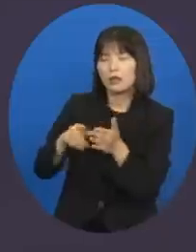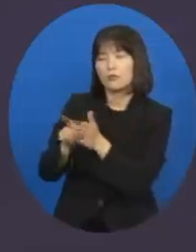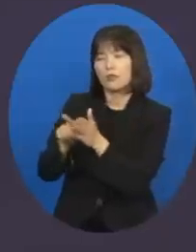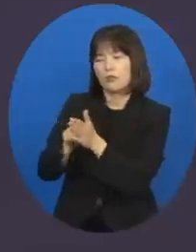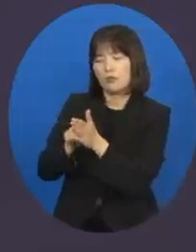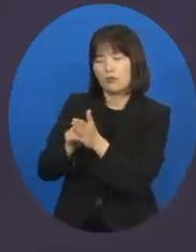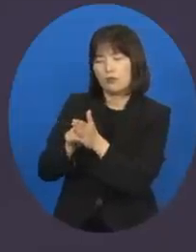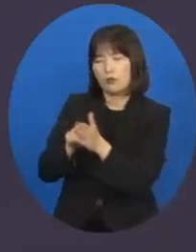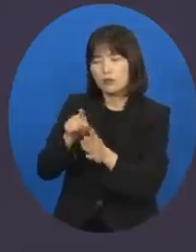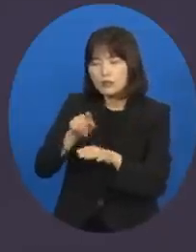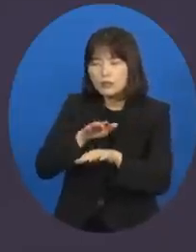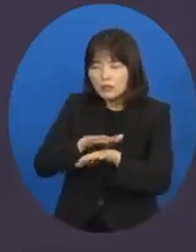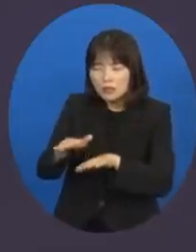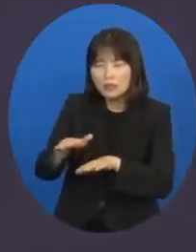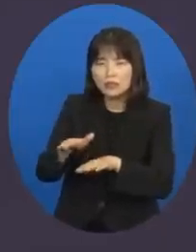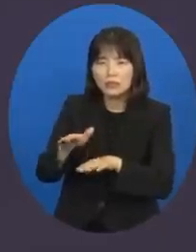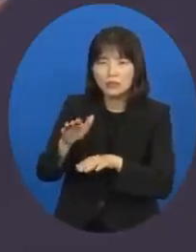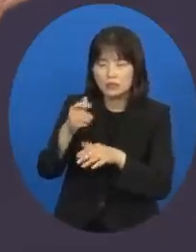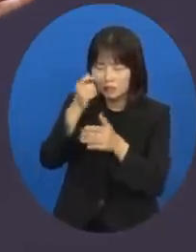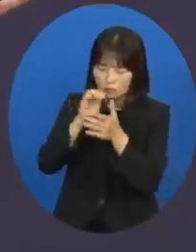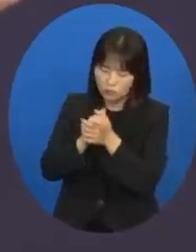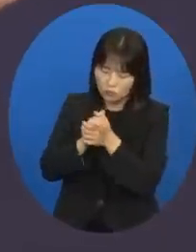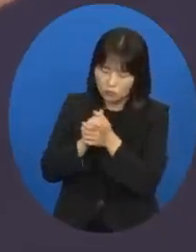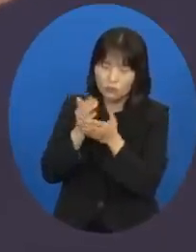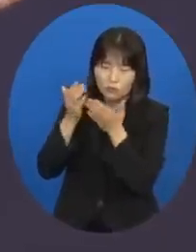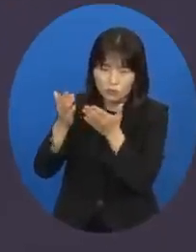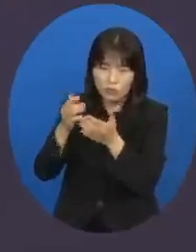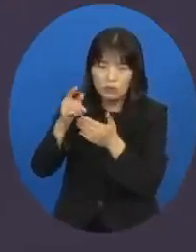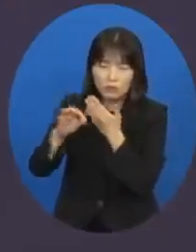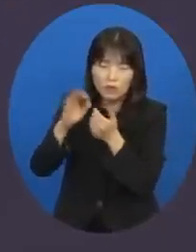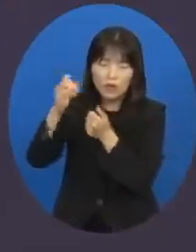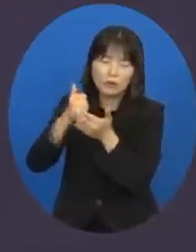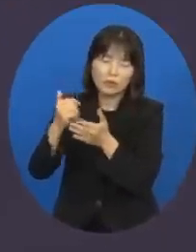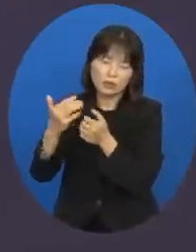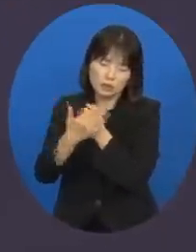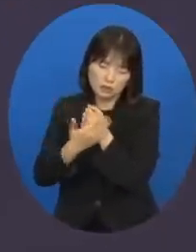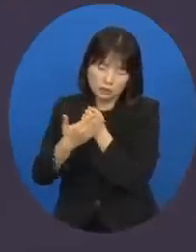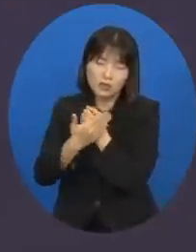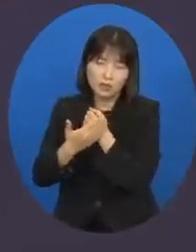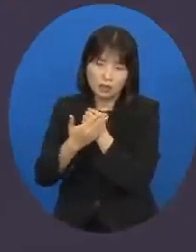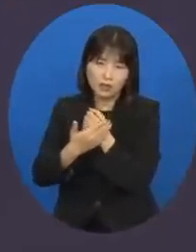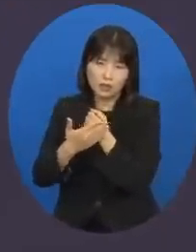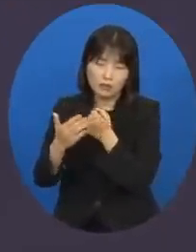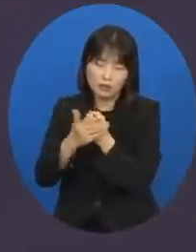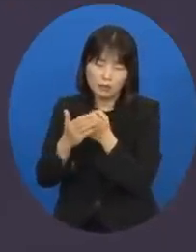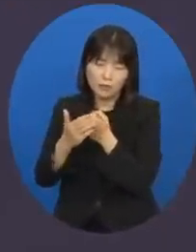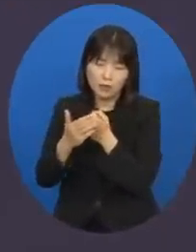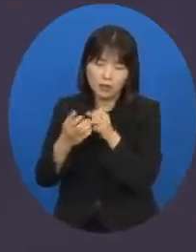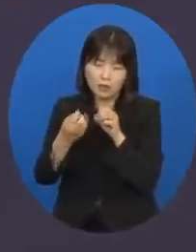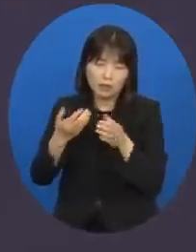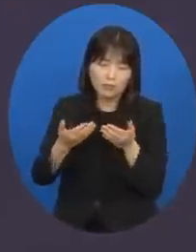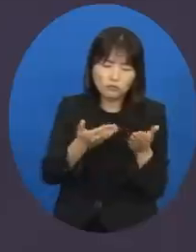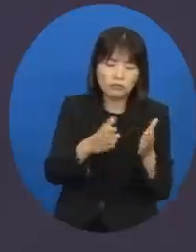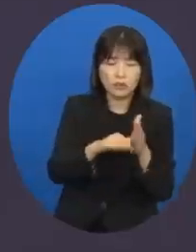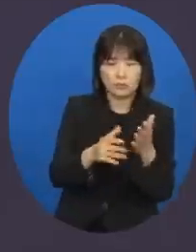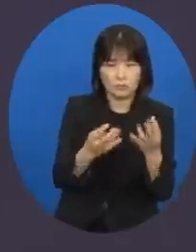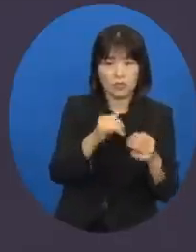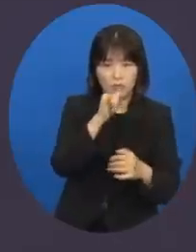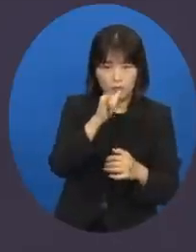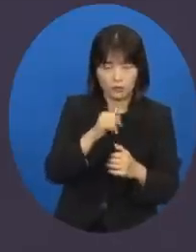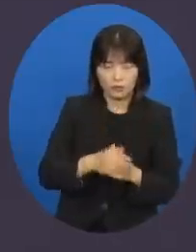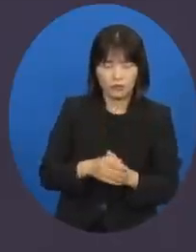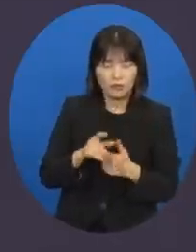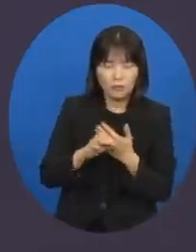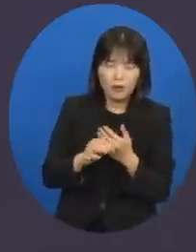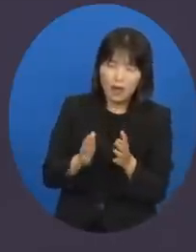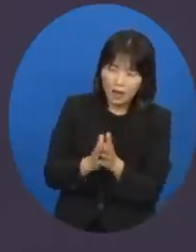기도를 합니다. 그러면요, 하나님이 참 은혜로우셔서요, 정말 기도하면 들어주시는 경우가 많이 있어요. 그러면